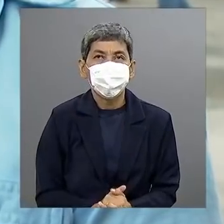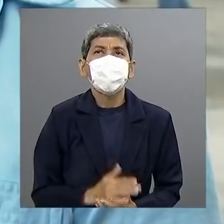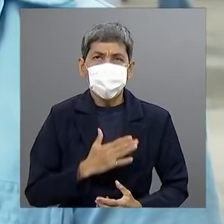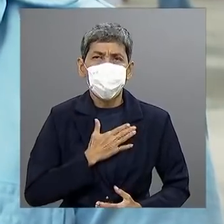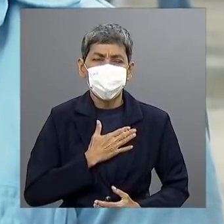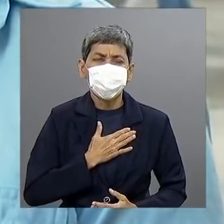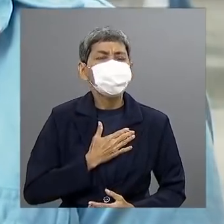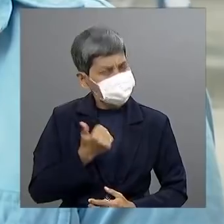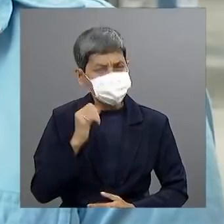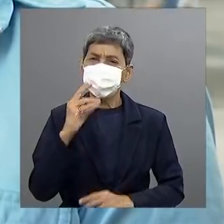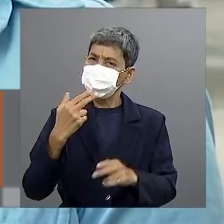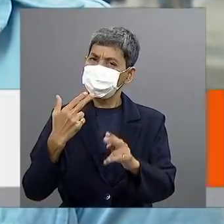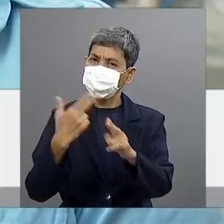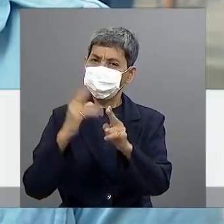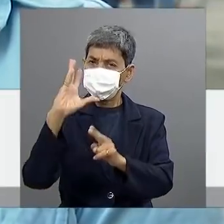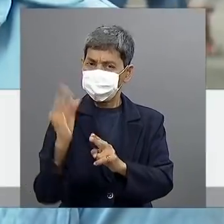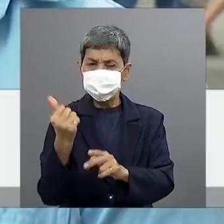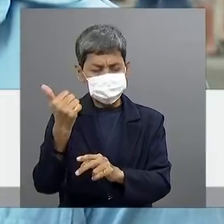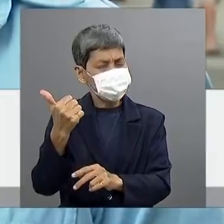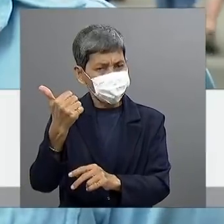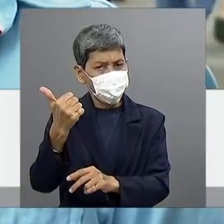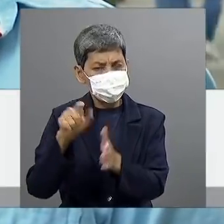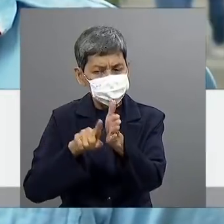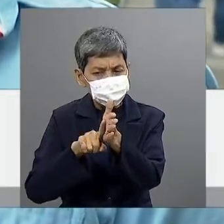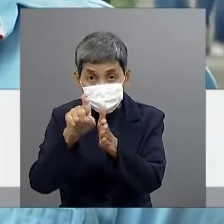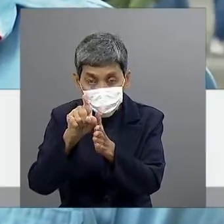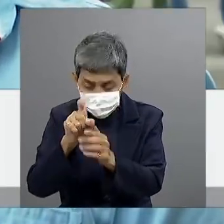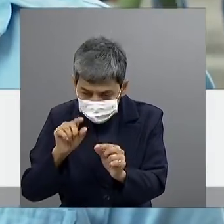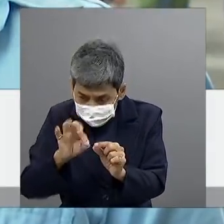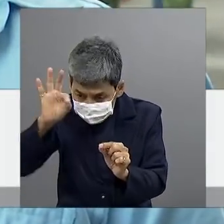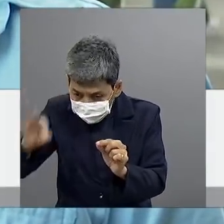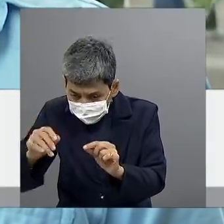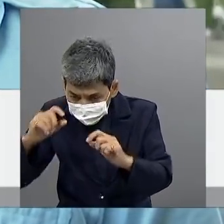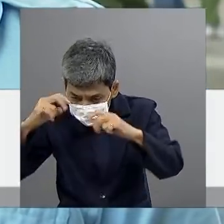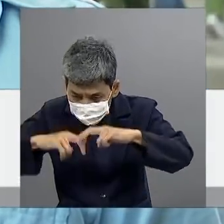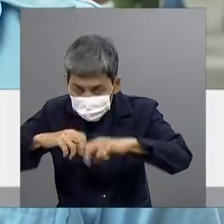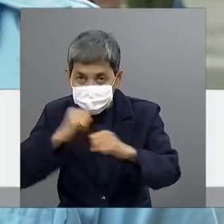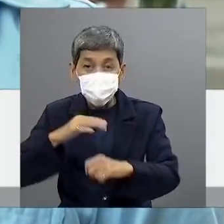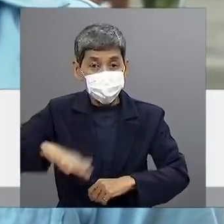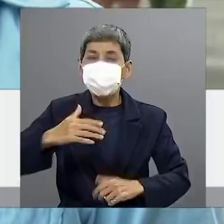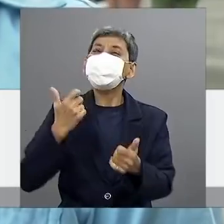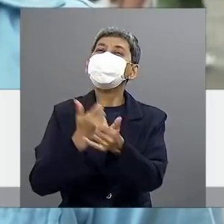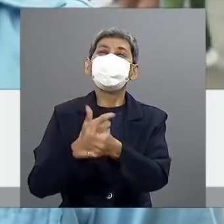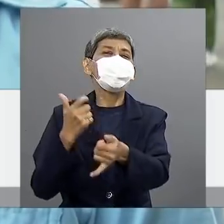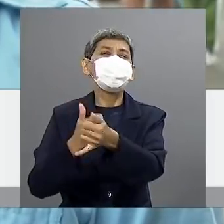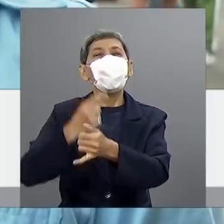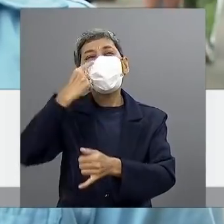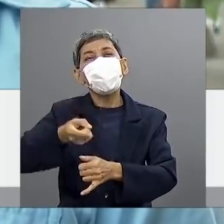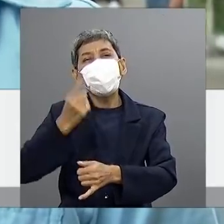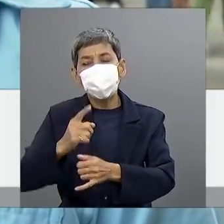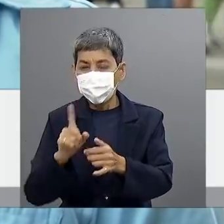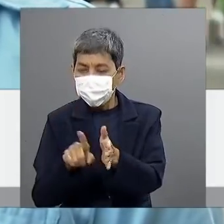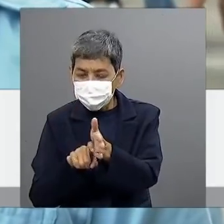จกับวัคซีนที่เป็นเชื้อตายนะครับเพราะว่าคือตั้งแต่เด็กๆแล้วเนี่ยเขาจะชินกับตัววัคซีนที่เป็นเชื้อตายมากกว่านะ